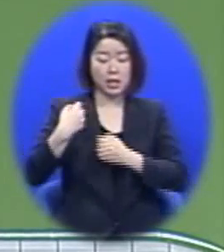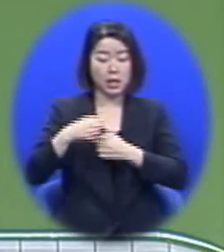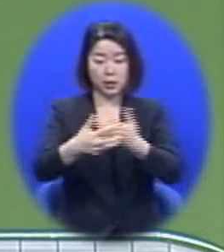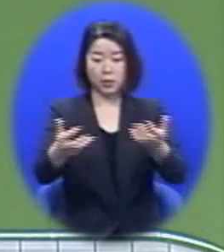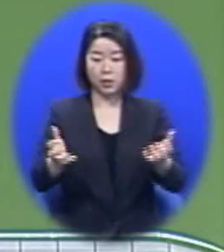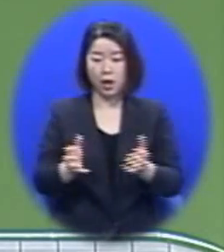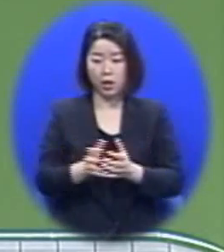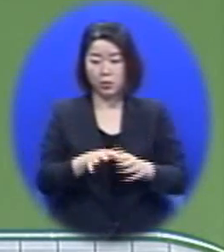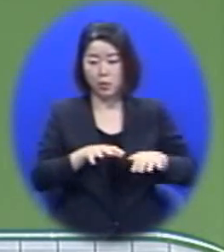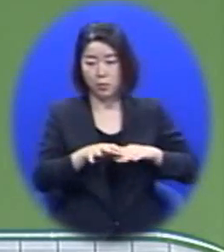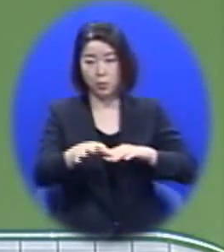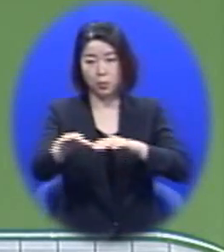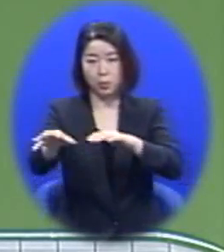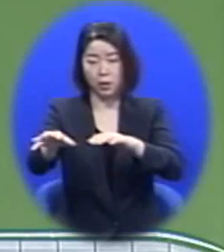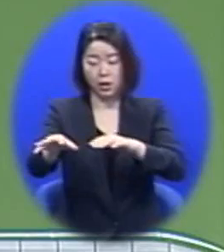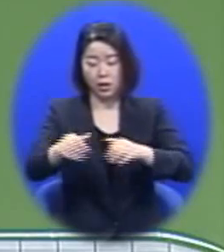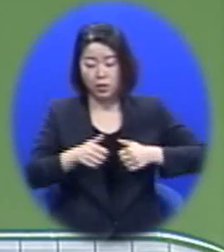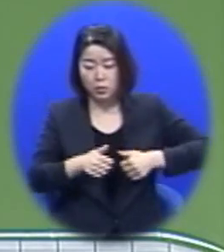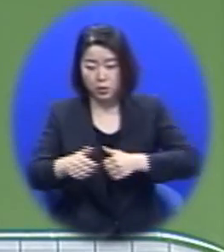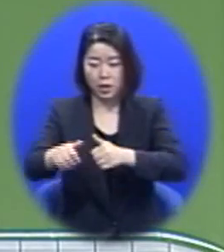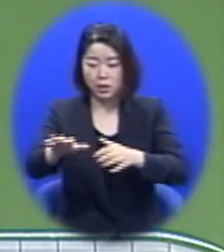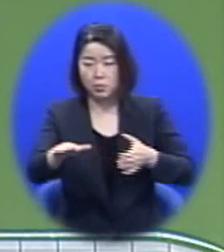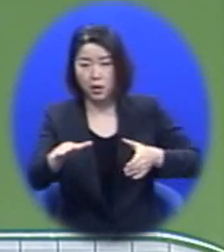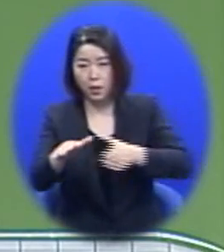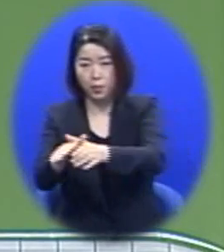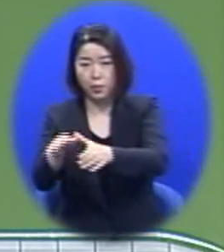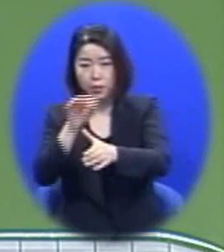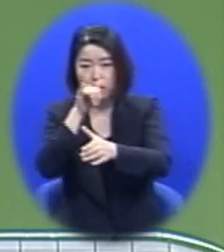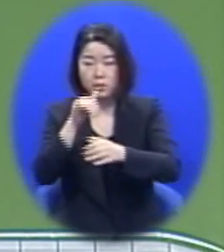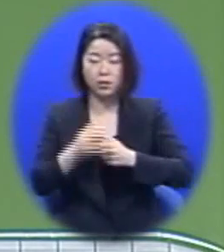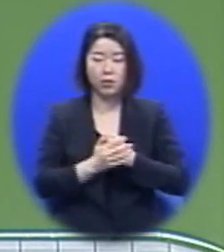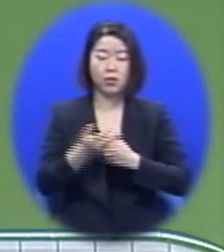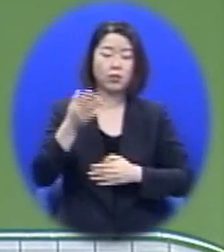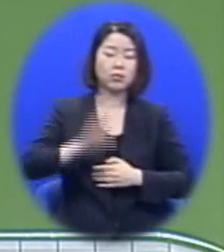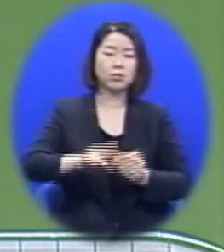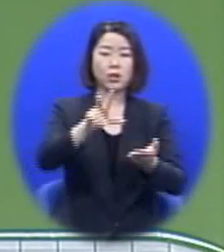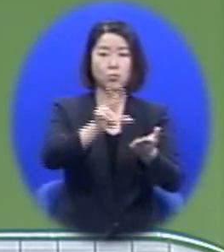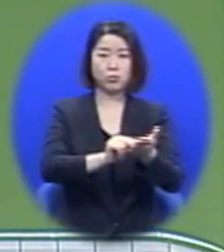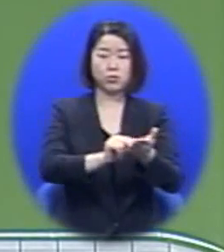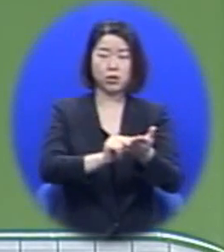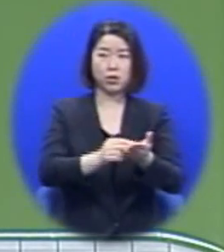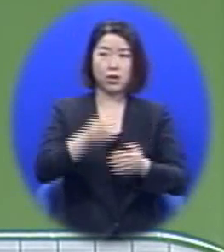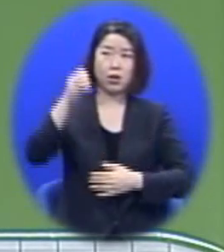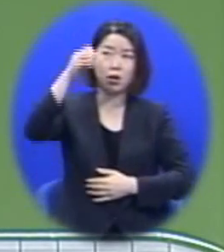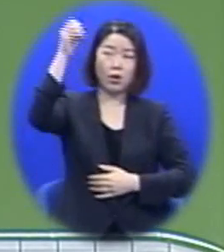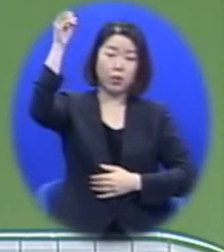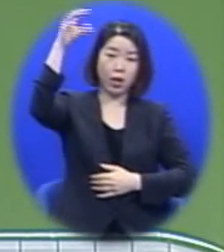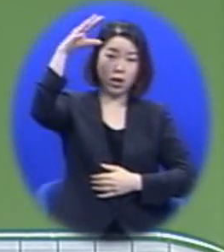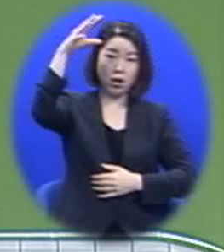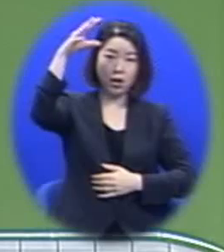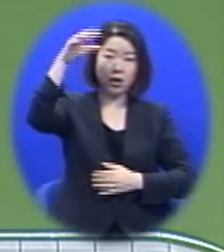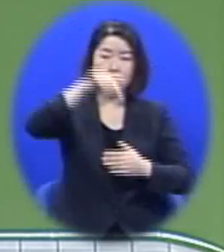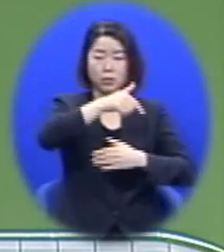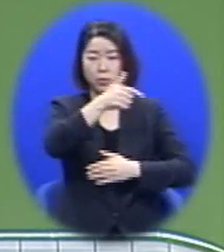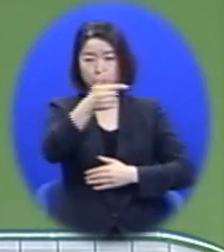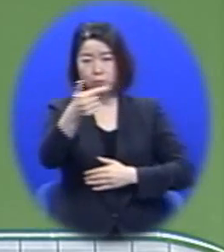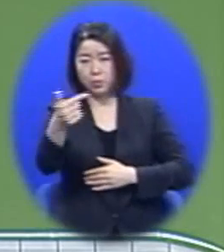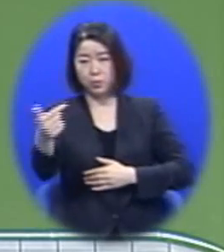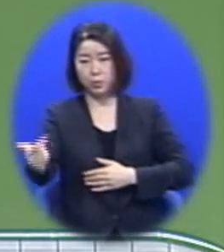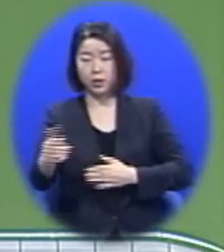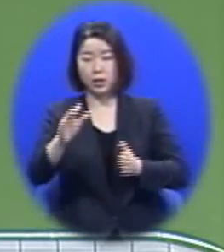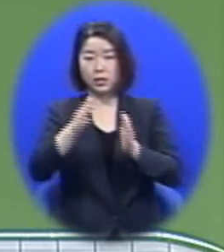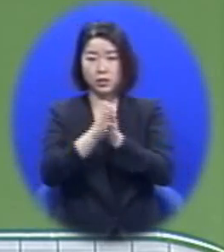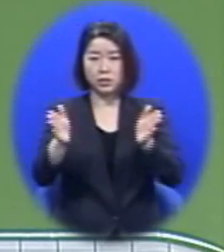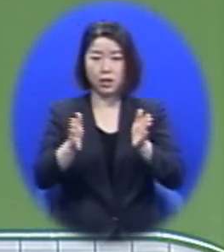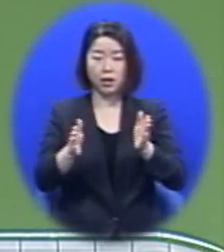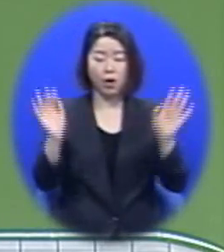군사들이 쫓아가서 그들을 죽이기 시작했습니다. 그런데 문제는 해가 지기 시작하는 겁니다. 이제 어두워서